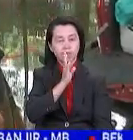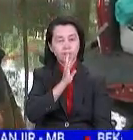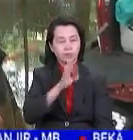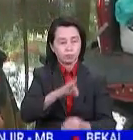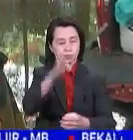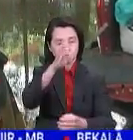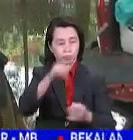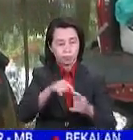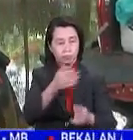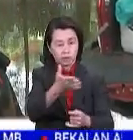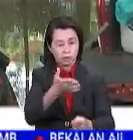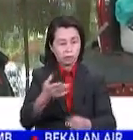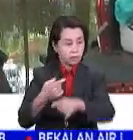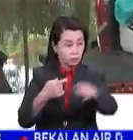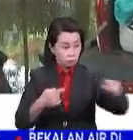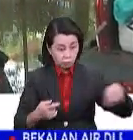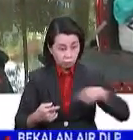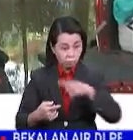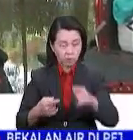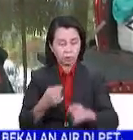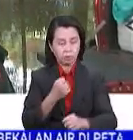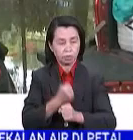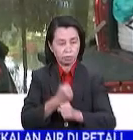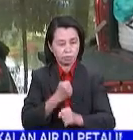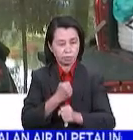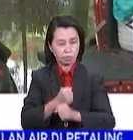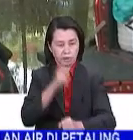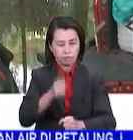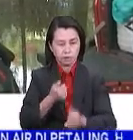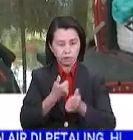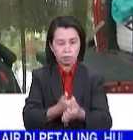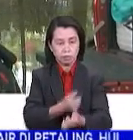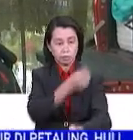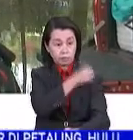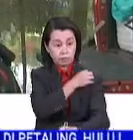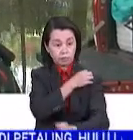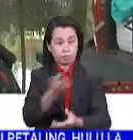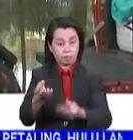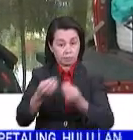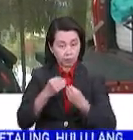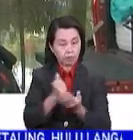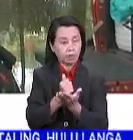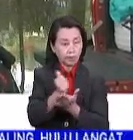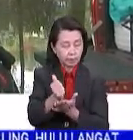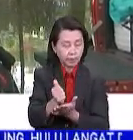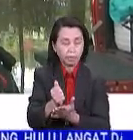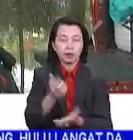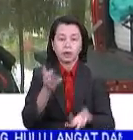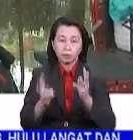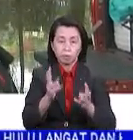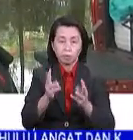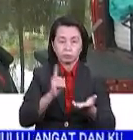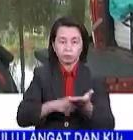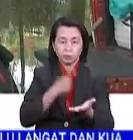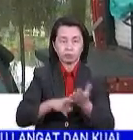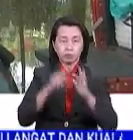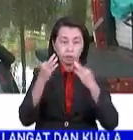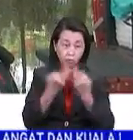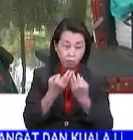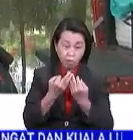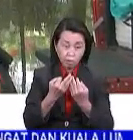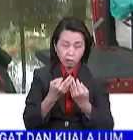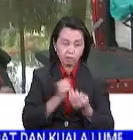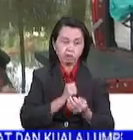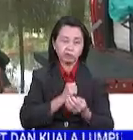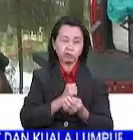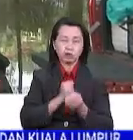supaya kita bertugas perlulah mengikut tanggungjawab yang telah diamanahkan dan walaupun kadang-kadang keluarga mereka sendiri mereka